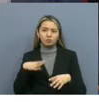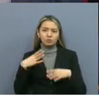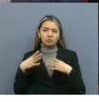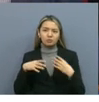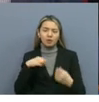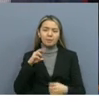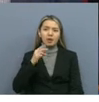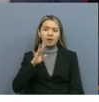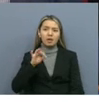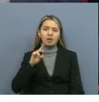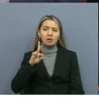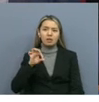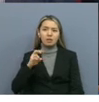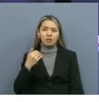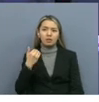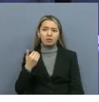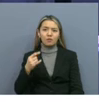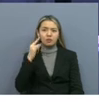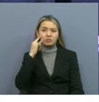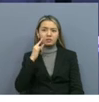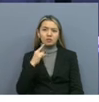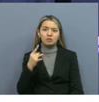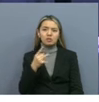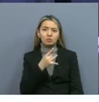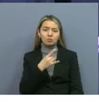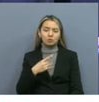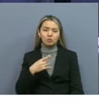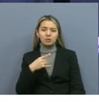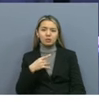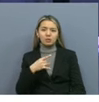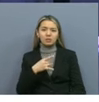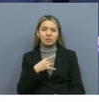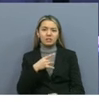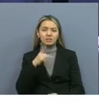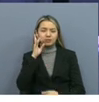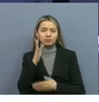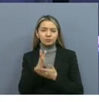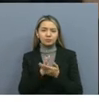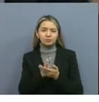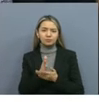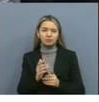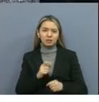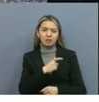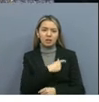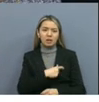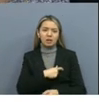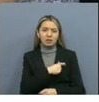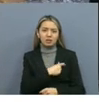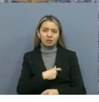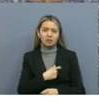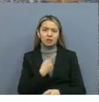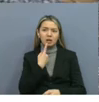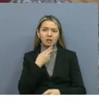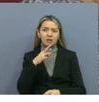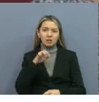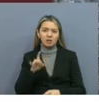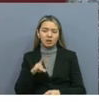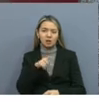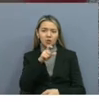Мереке Ертайұлының кіндік қаны там, Қазақстан Республикасының еңбек сіңірген жаттықтырушысы Қуанышбай Қоқышевтан бокс қолғабын киген Красноярск облысының